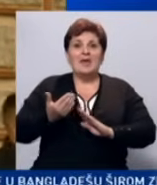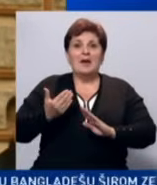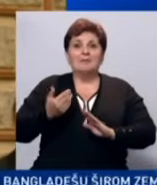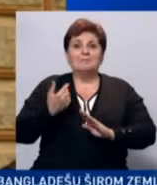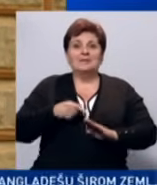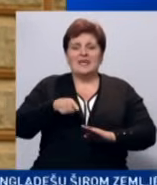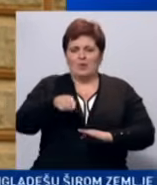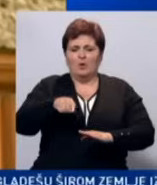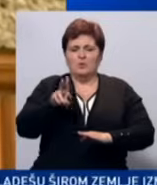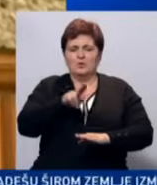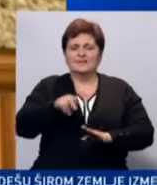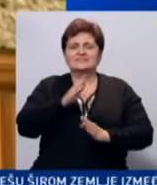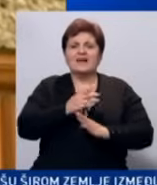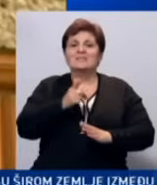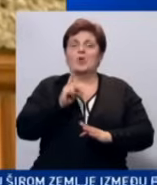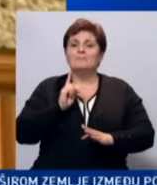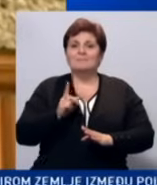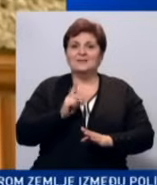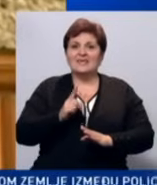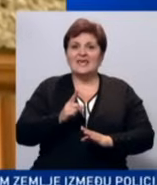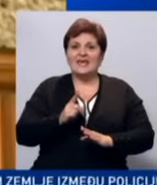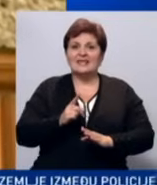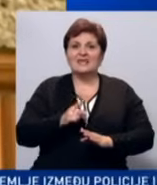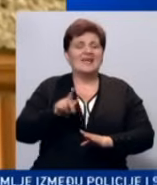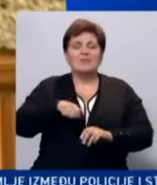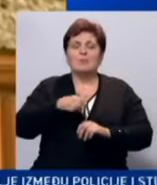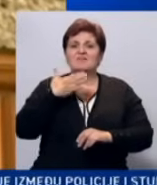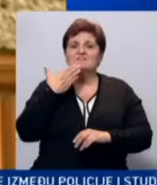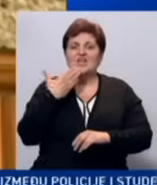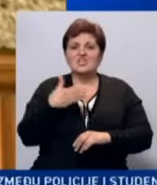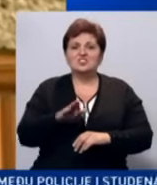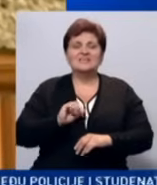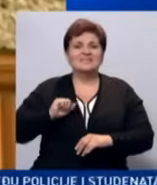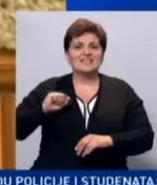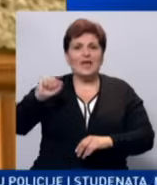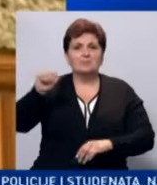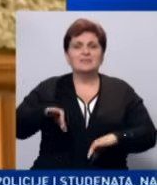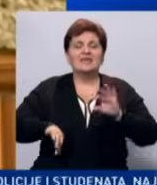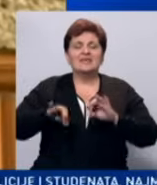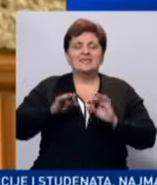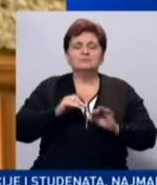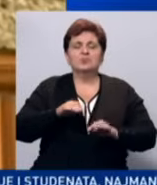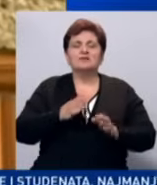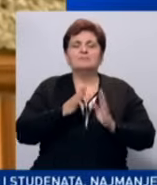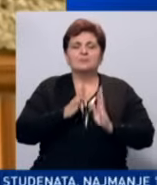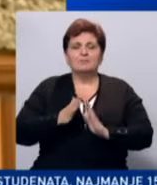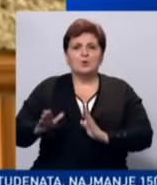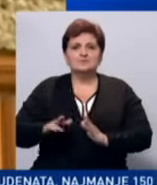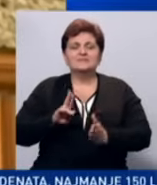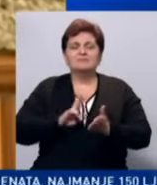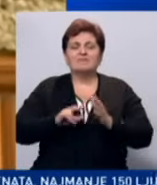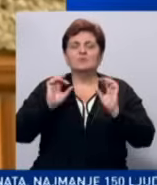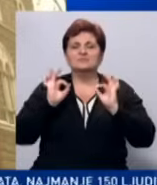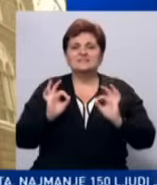osporenog zakona predstavlja prijetnju za nastanak nepopravljive štete za demokratski izborni proces, pravnu sigurnost i